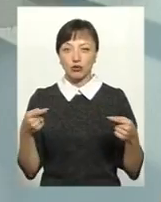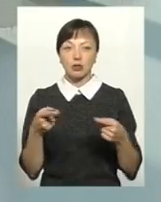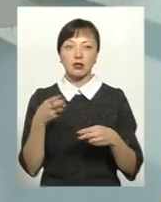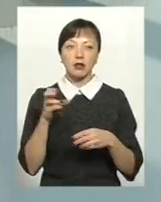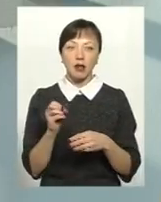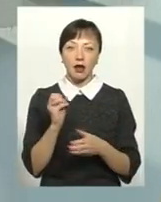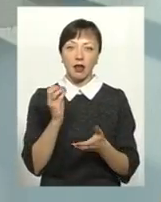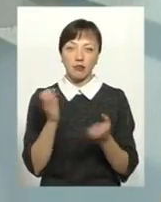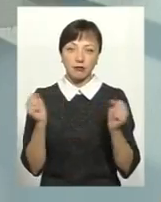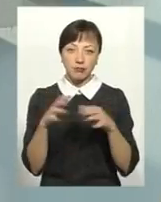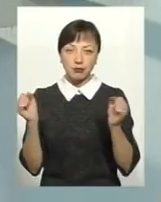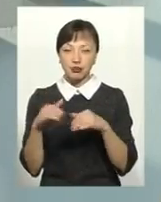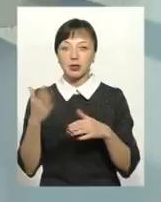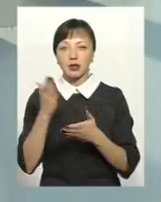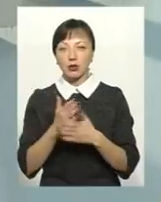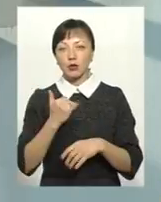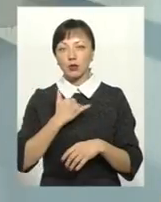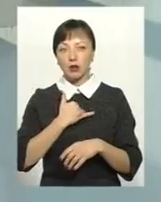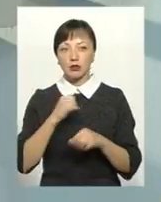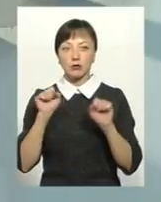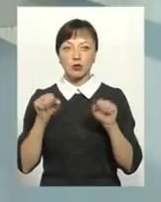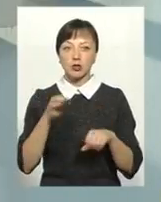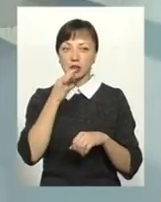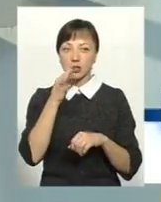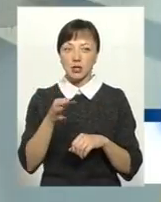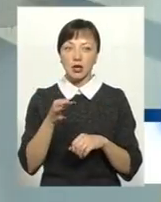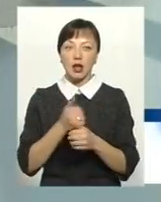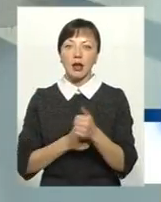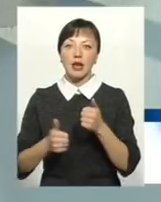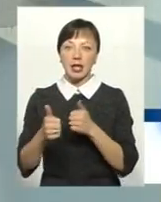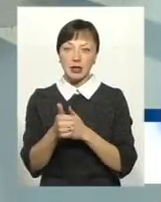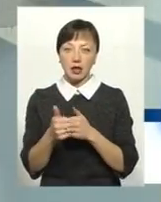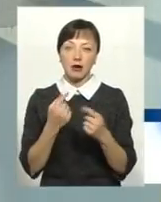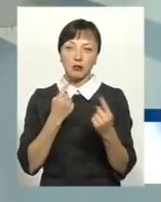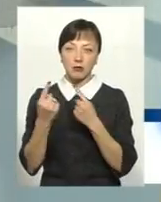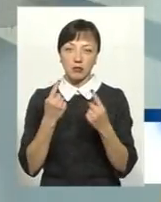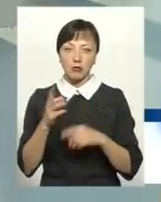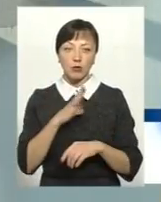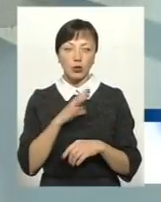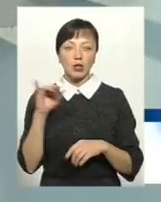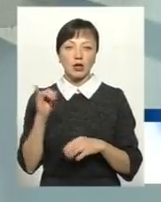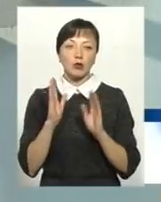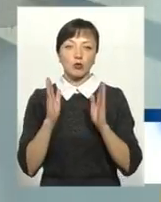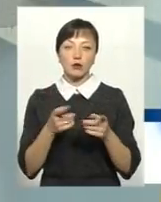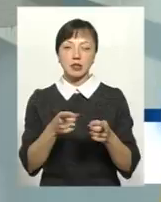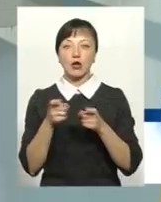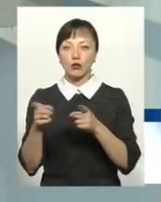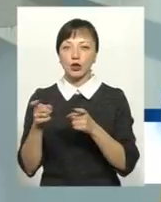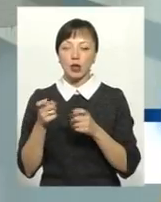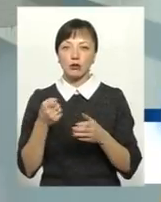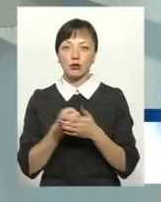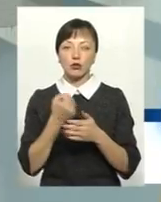де вони знаходяться, і є у нас вже, можна сказати так, лідери, ми з ними говорили. І будемо залучати до